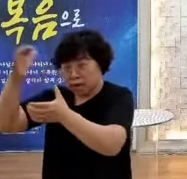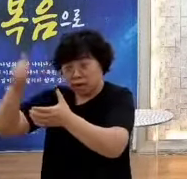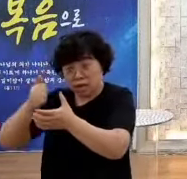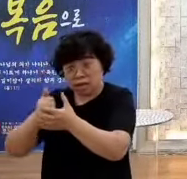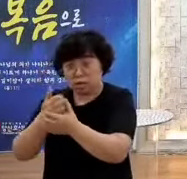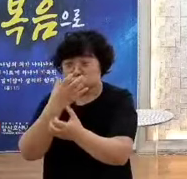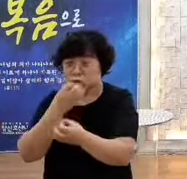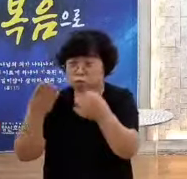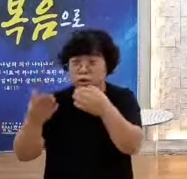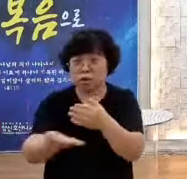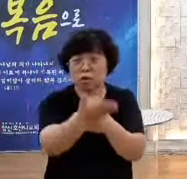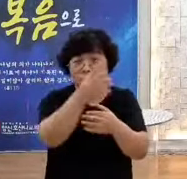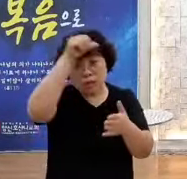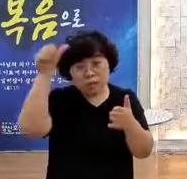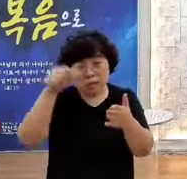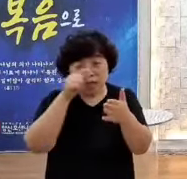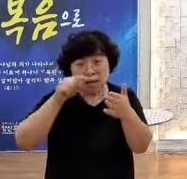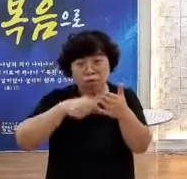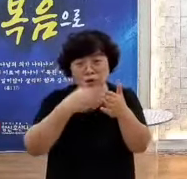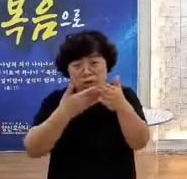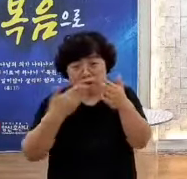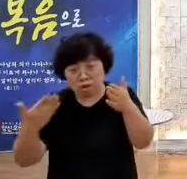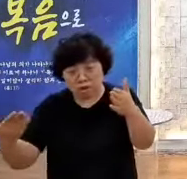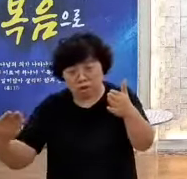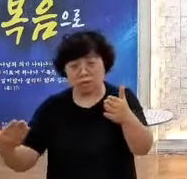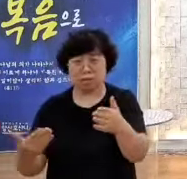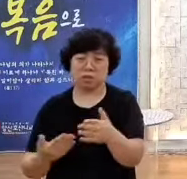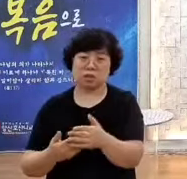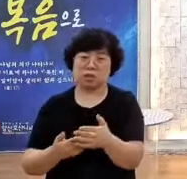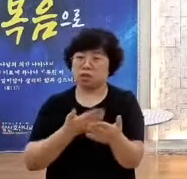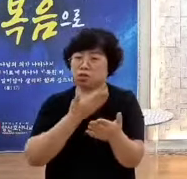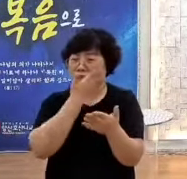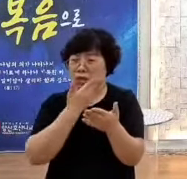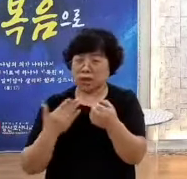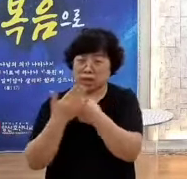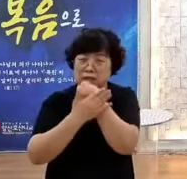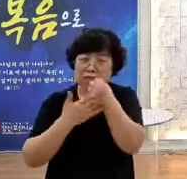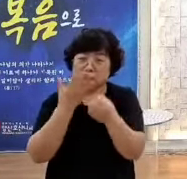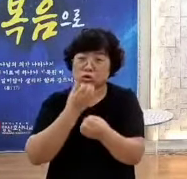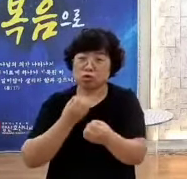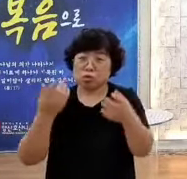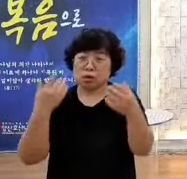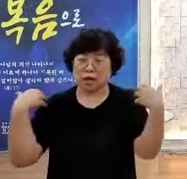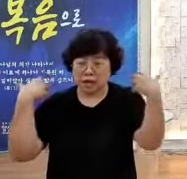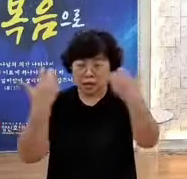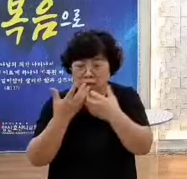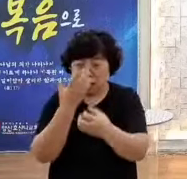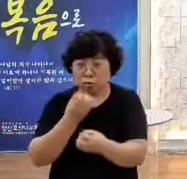여러분의 생애 가운데 흘러 넘치는 그런 귀한 은혜와 축복이 있기를